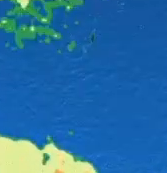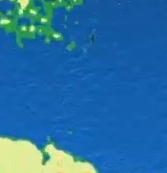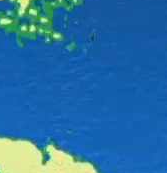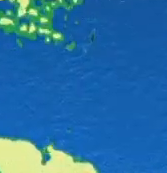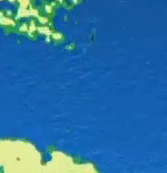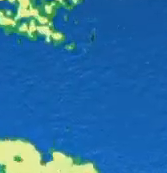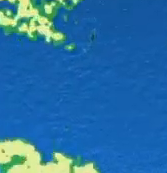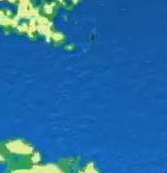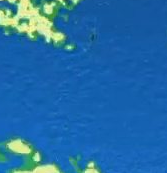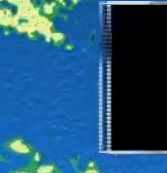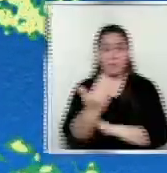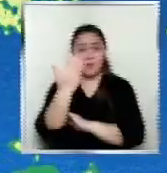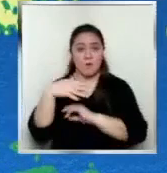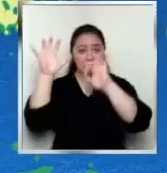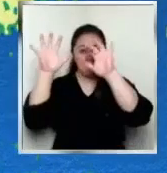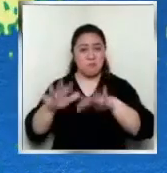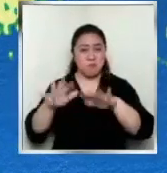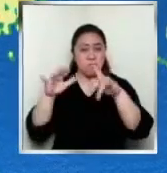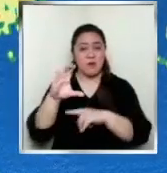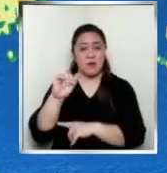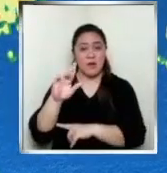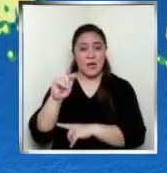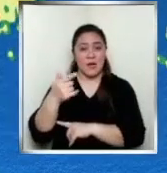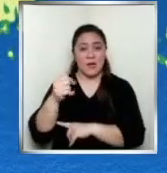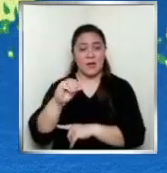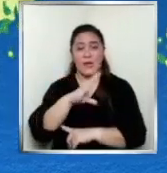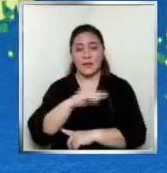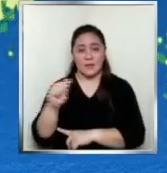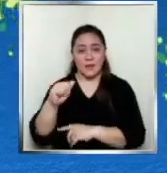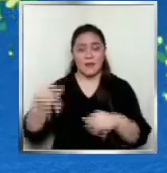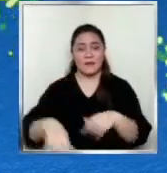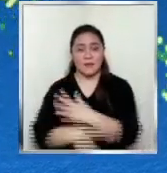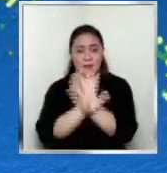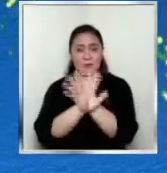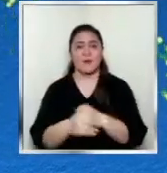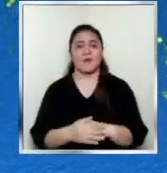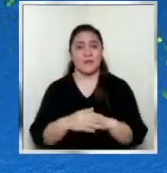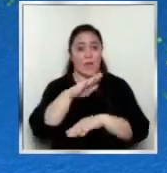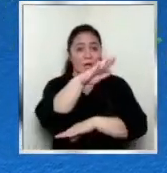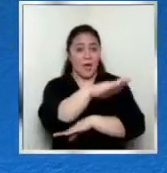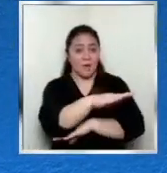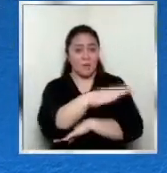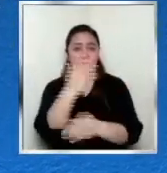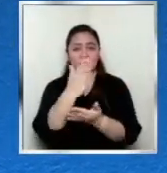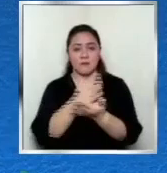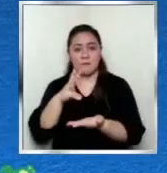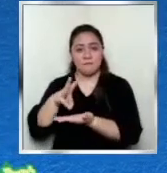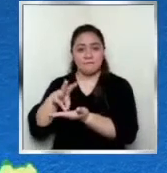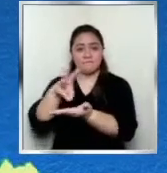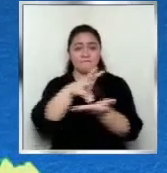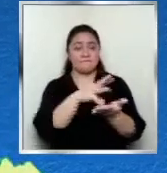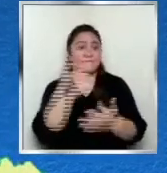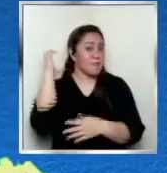pag-ulan sa Caraga Region at Davao Region. Pagsapit ng hapon, uulanin na rin ang iba pang bahagi ng Mindanao at ilang panig